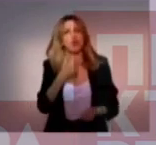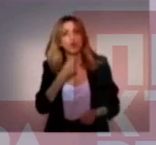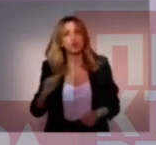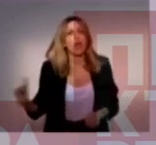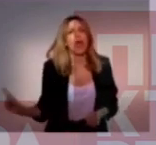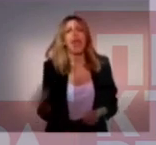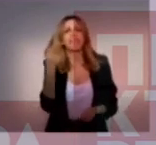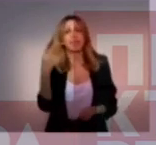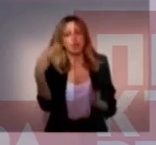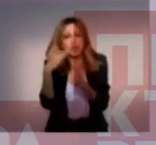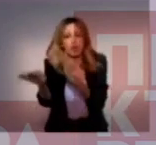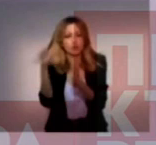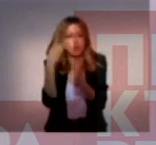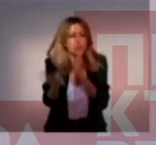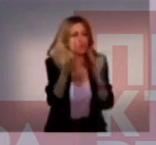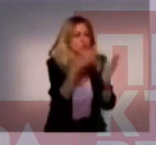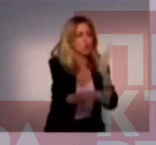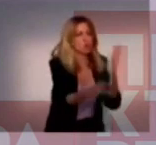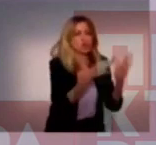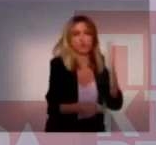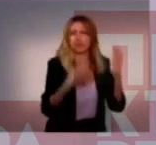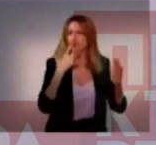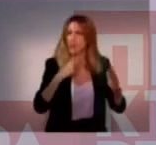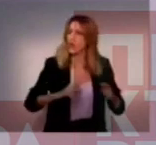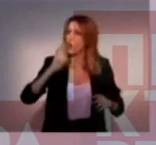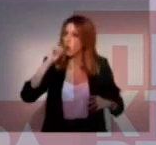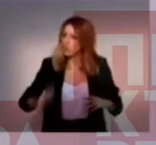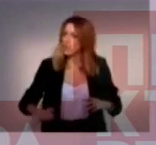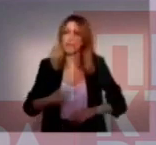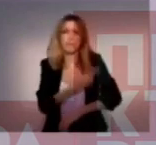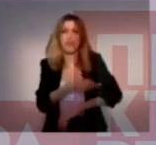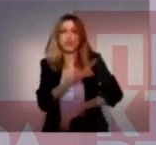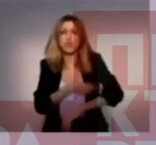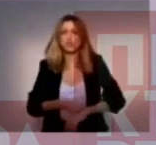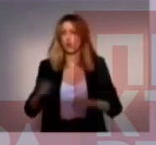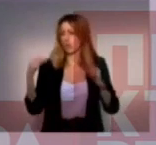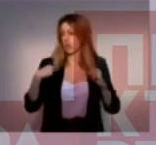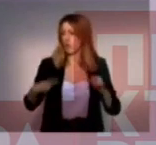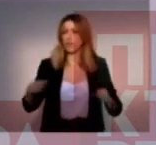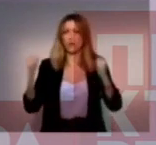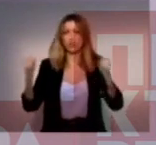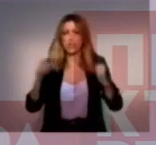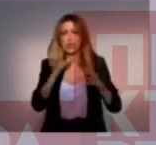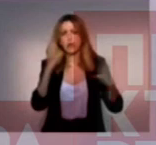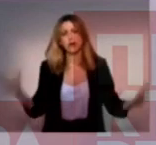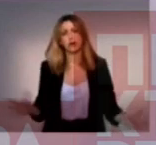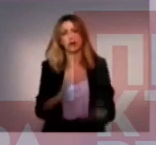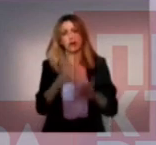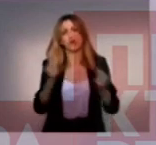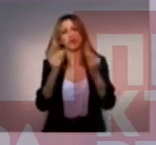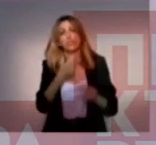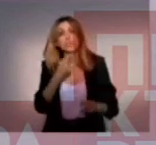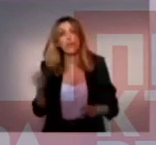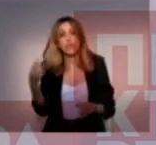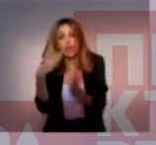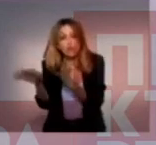και επιστρατεύσαμε ό,τι υπήρχε για να δημιουργήσουμε κρεβάτια εντατικής θεραπείας